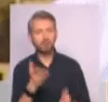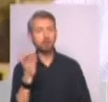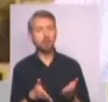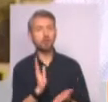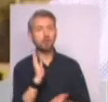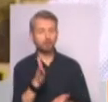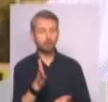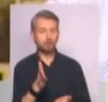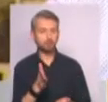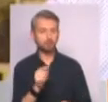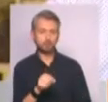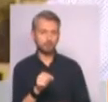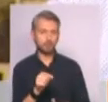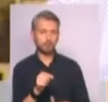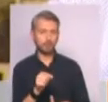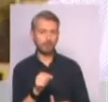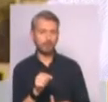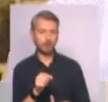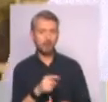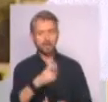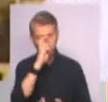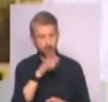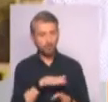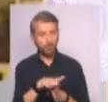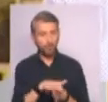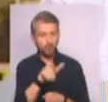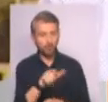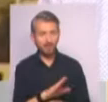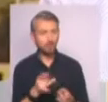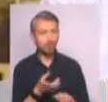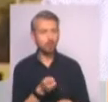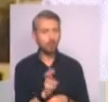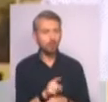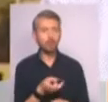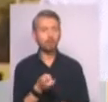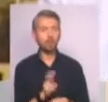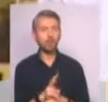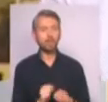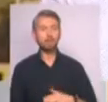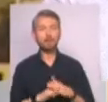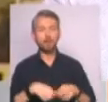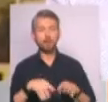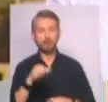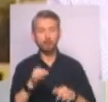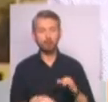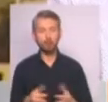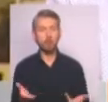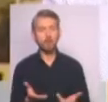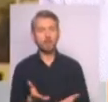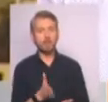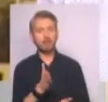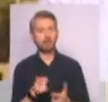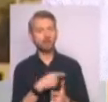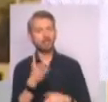буде, ну, тут в державний виконавець не просто він приходить на підставі рішення суду, яке має, чи там, наказу